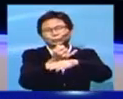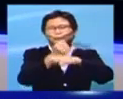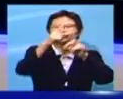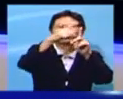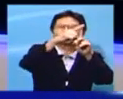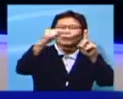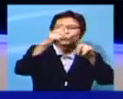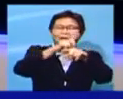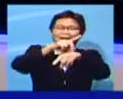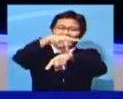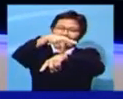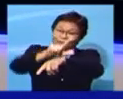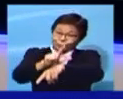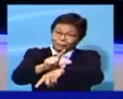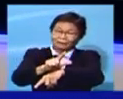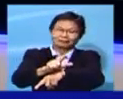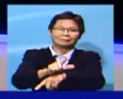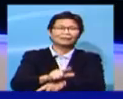pelanan